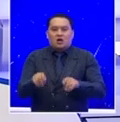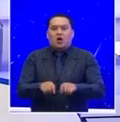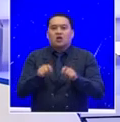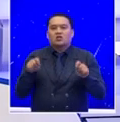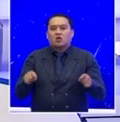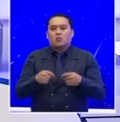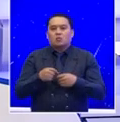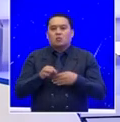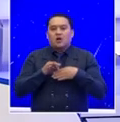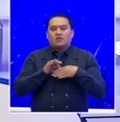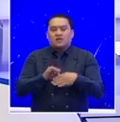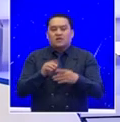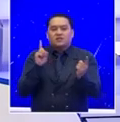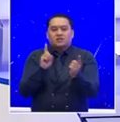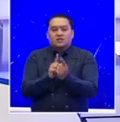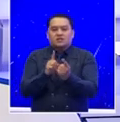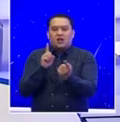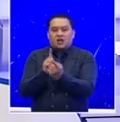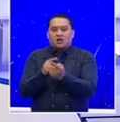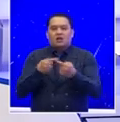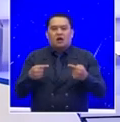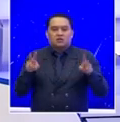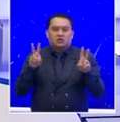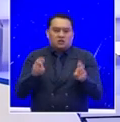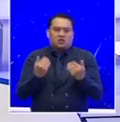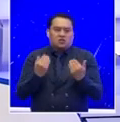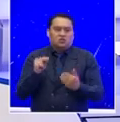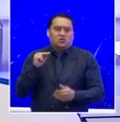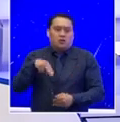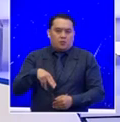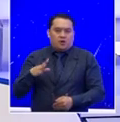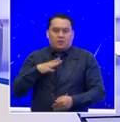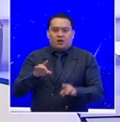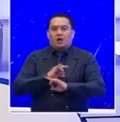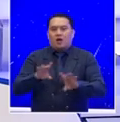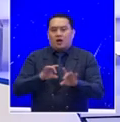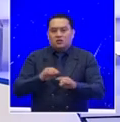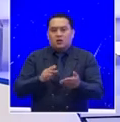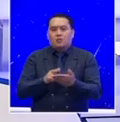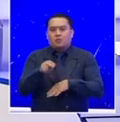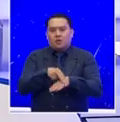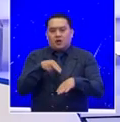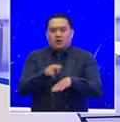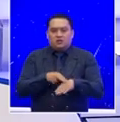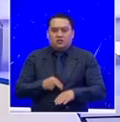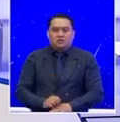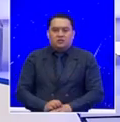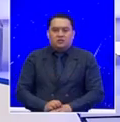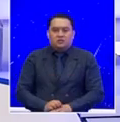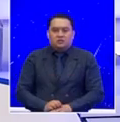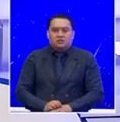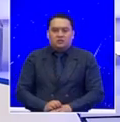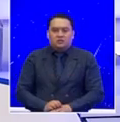открытия проведены десятки встреч по различным темам. Сегодня о работе в режиме ЧП рассказали представители полиции